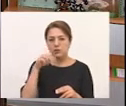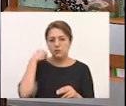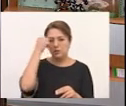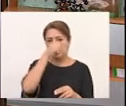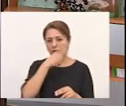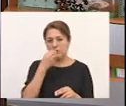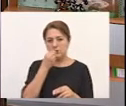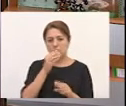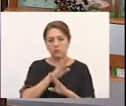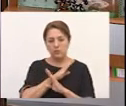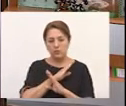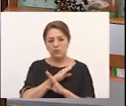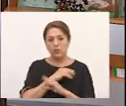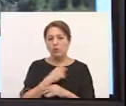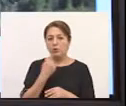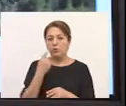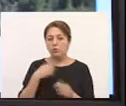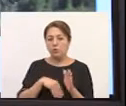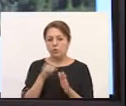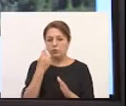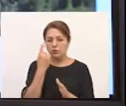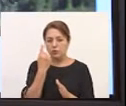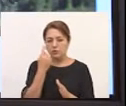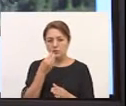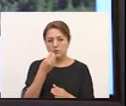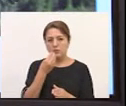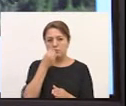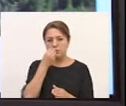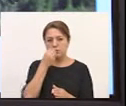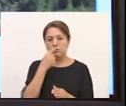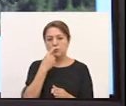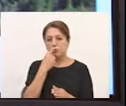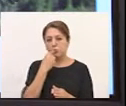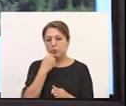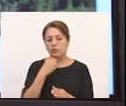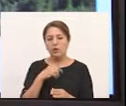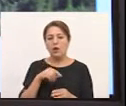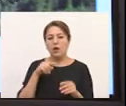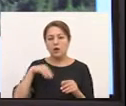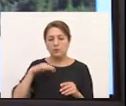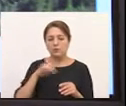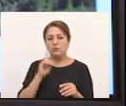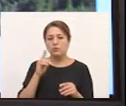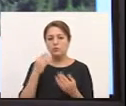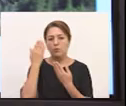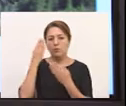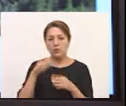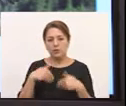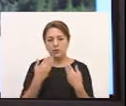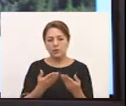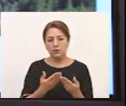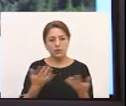лучше раз напиться живой крови, а там что Бог даст». «А? Какова